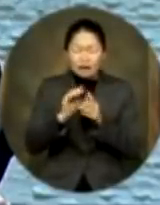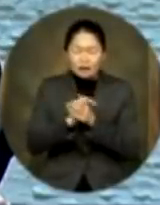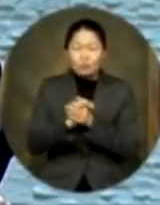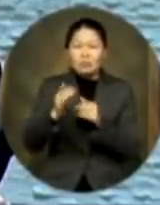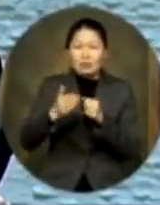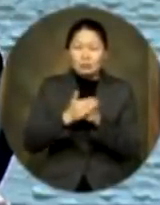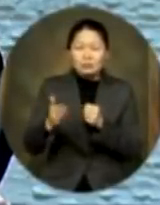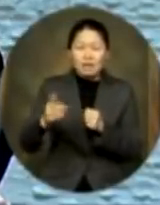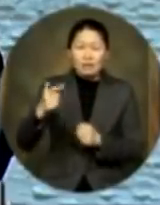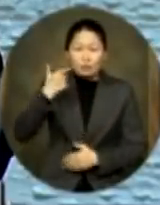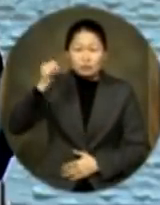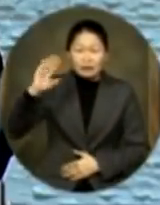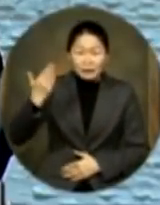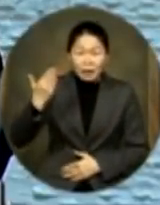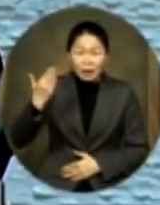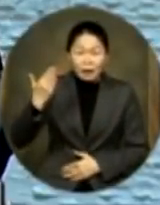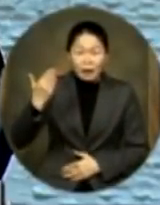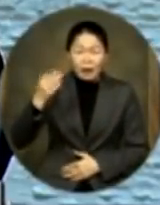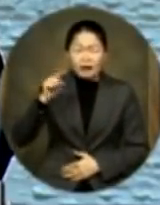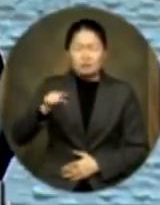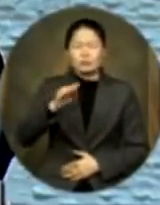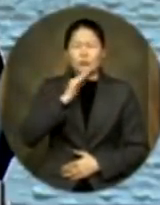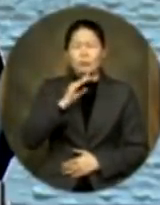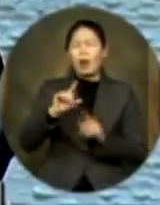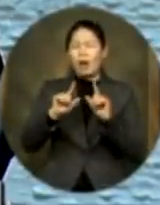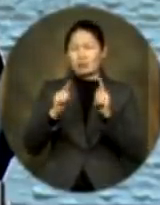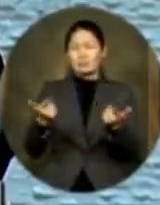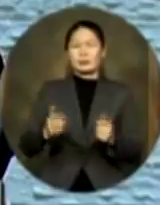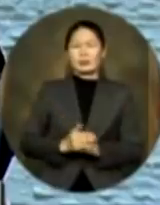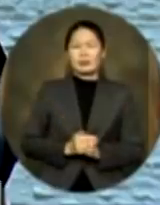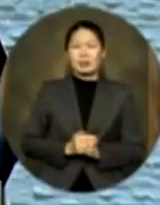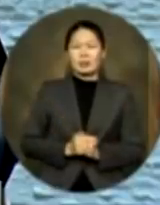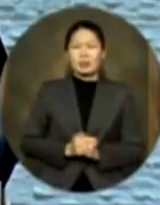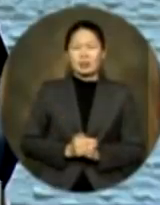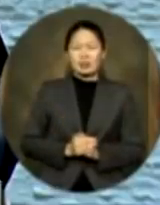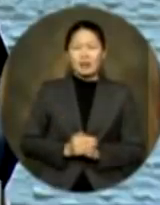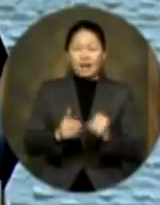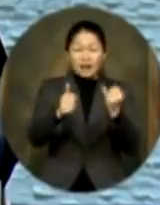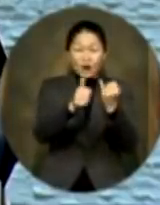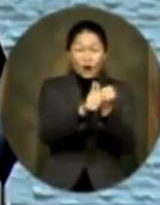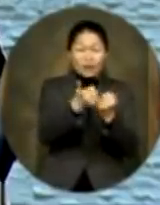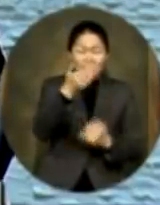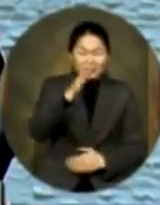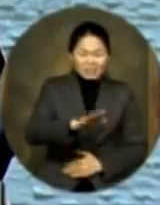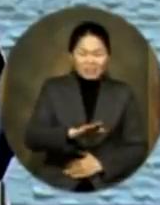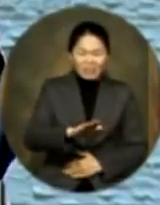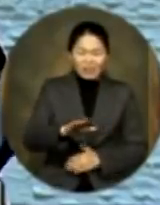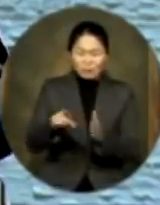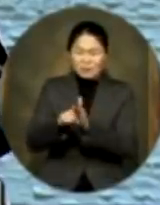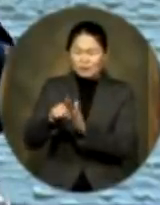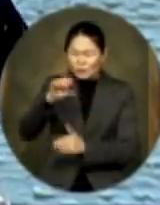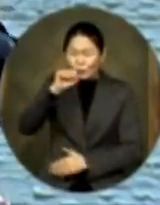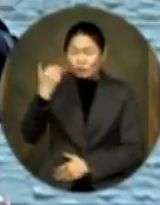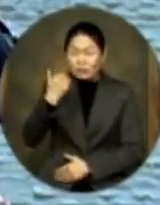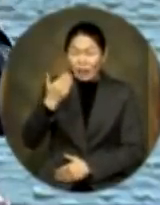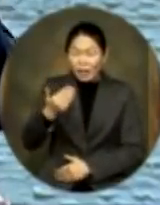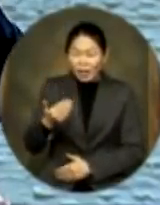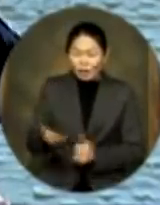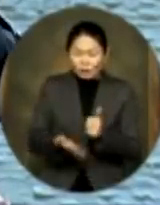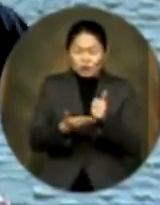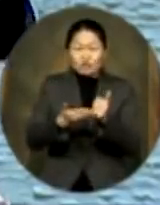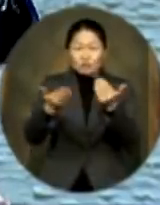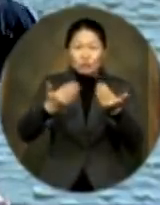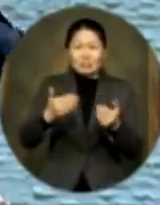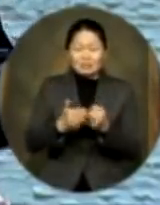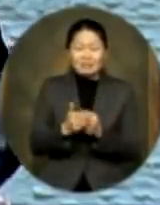분 현 정말 정말 아닙니다 결혼해야 되는데 믿음 좋은 누가 추천해서 내가